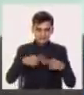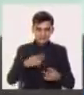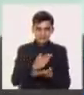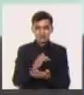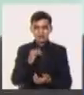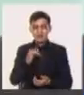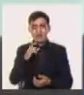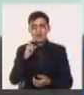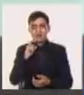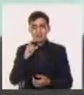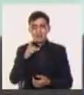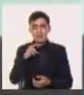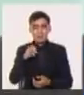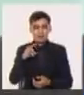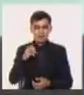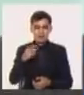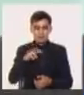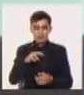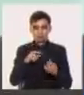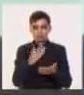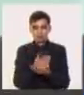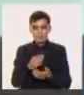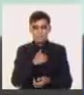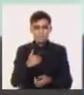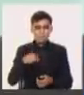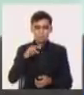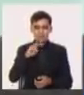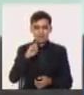эпидемию атипичной пневмонии. С этим мы тоже справимся.